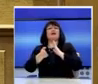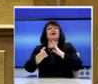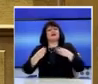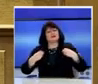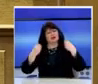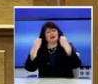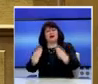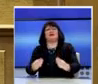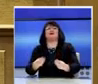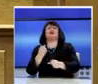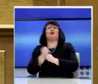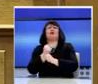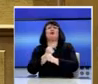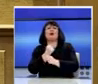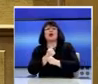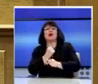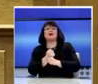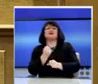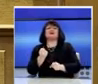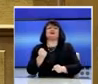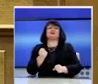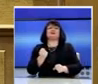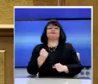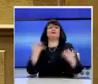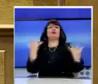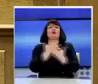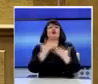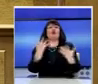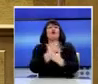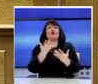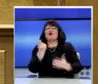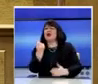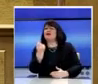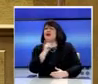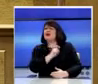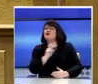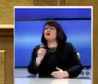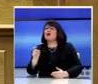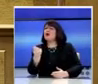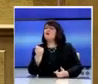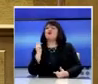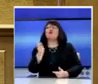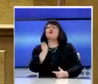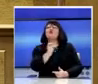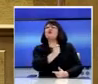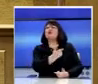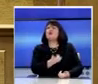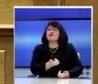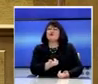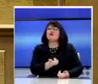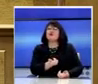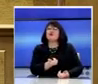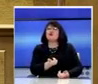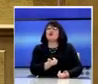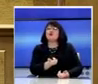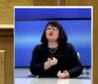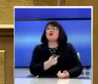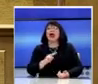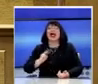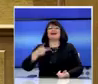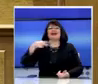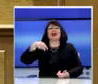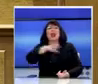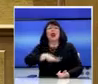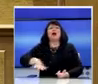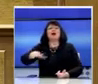αναθέσεις, με έναν θολό χορό εκατομμυρίων και με νομοθετικές παρεμβάσεις αντιλαϊκής